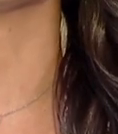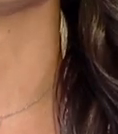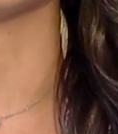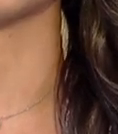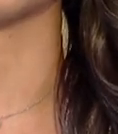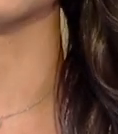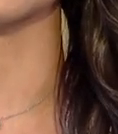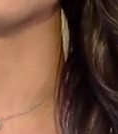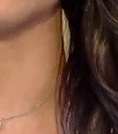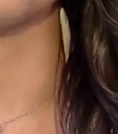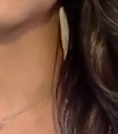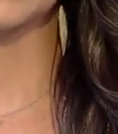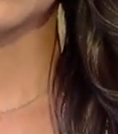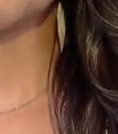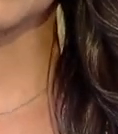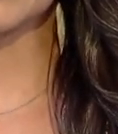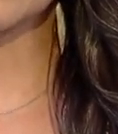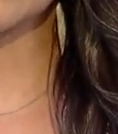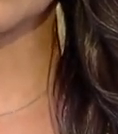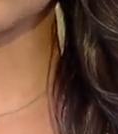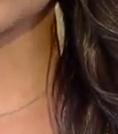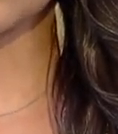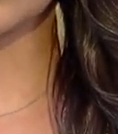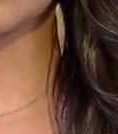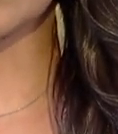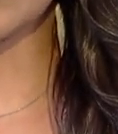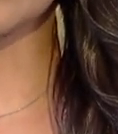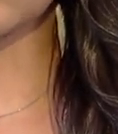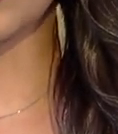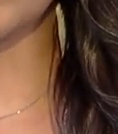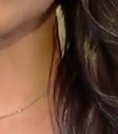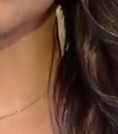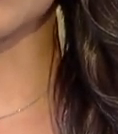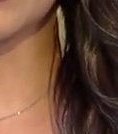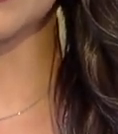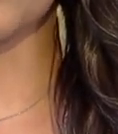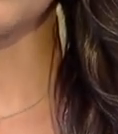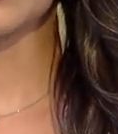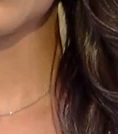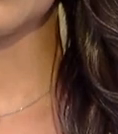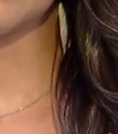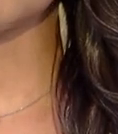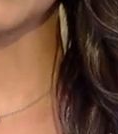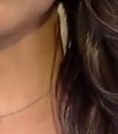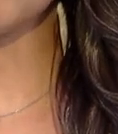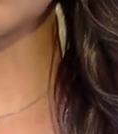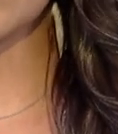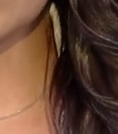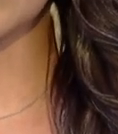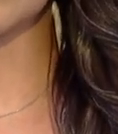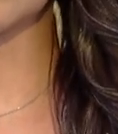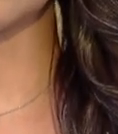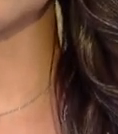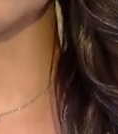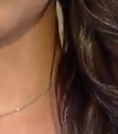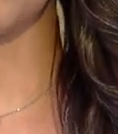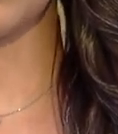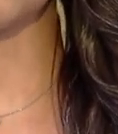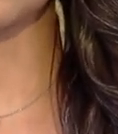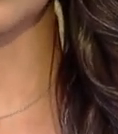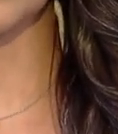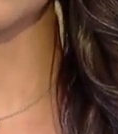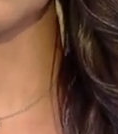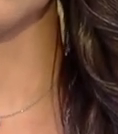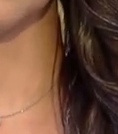أمناء الحوار الوطني. بداية دكتور طلعت، وبعد التحية، كيف تقرأ